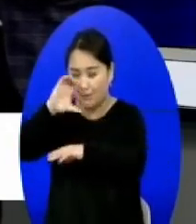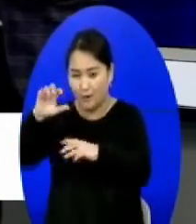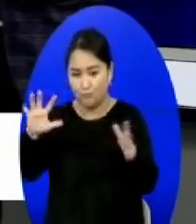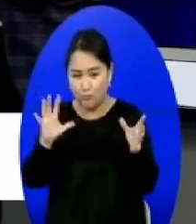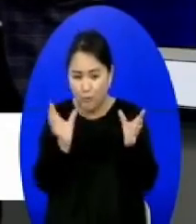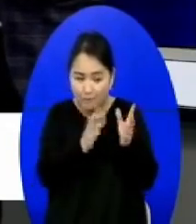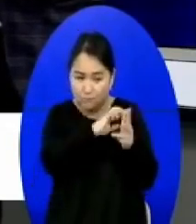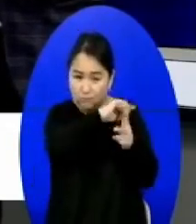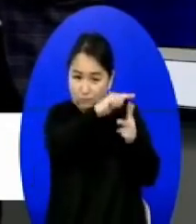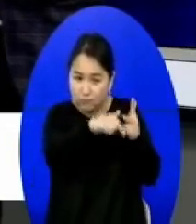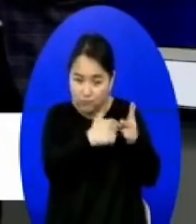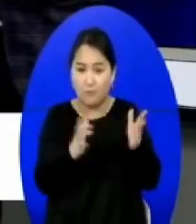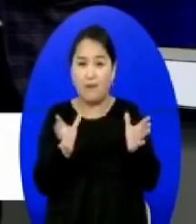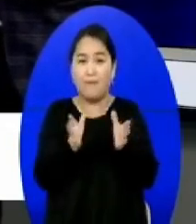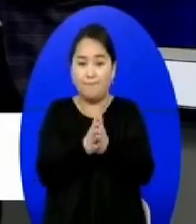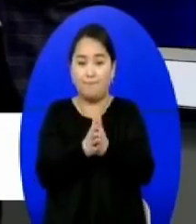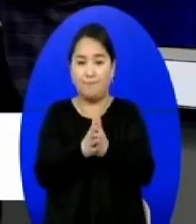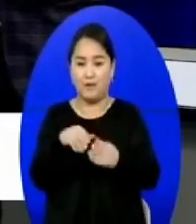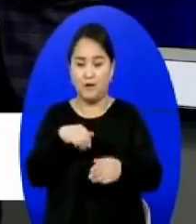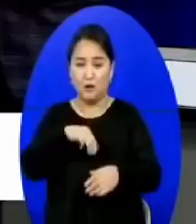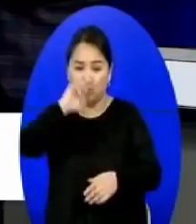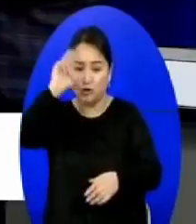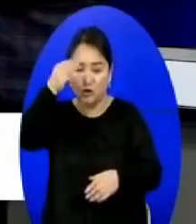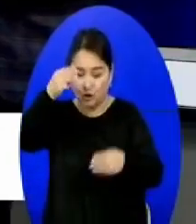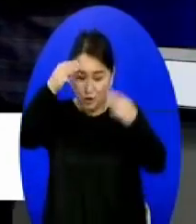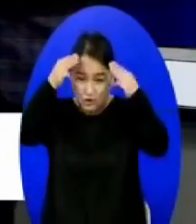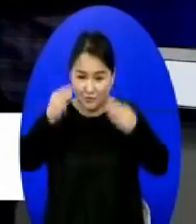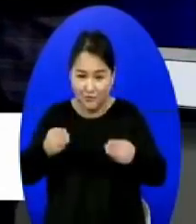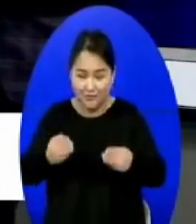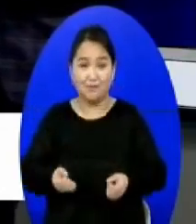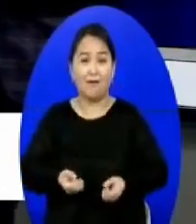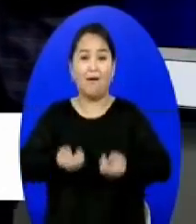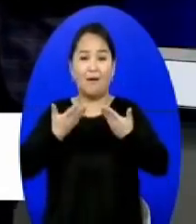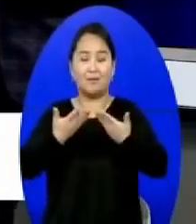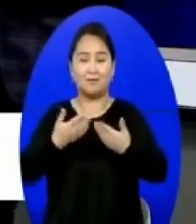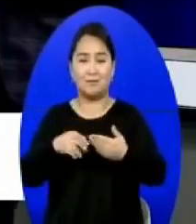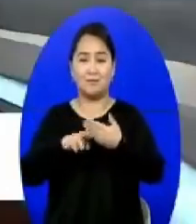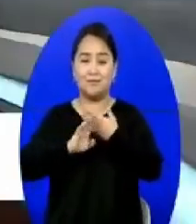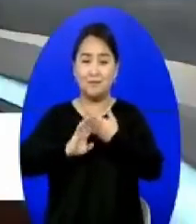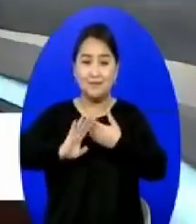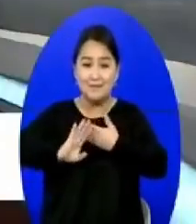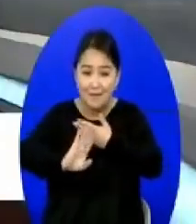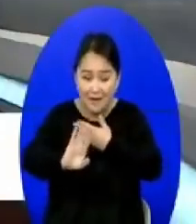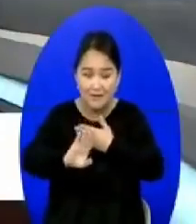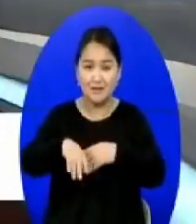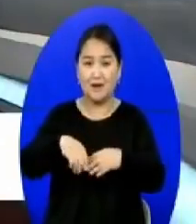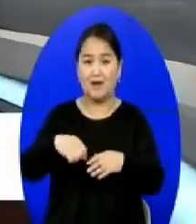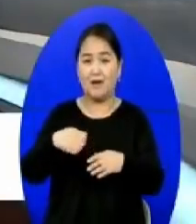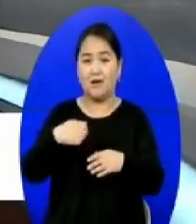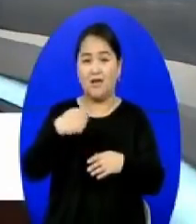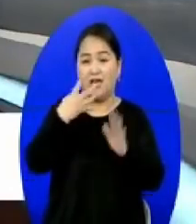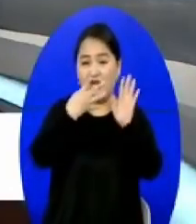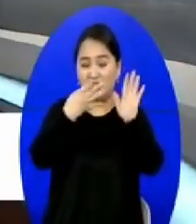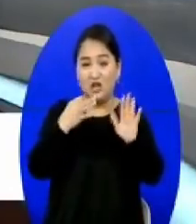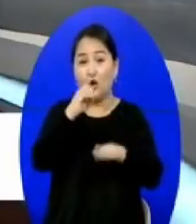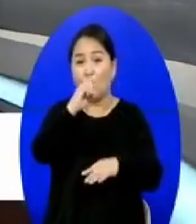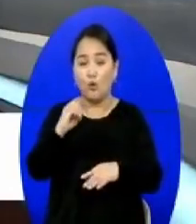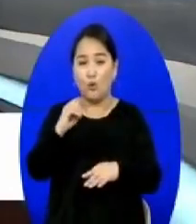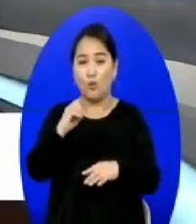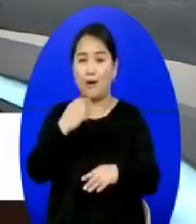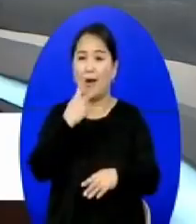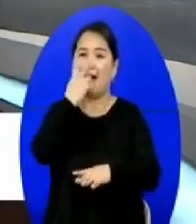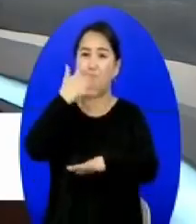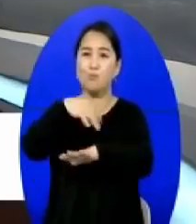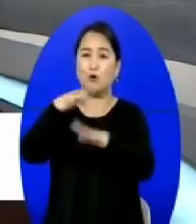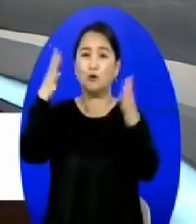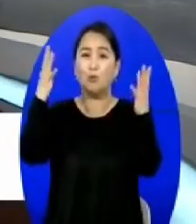ээж тодорхой хэмжээний нэг шийдэл гарч ээж дараагийн одоо энэ 90% дагарын хөдөлгөлийг бууруулах хэмжээндээ хүрэх одоо ойрын